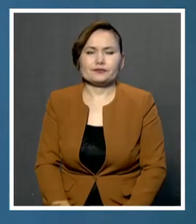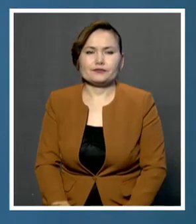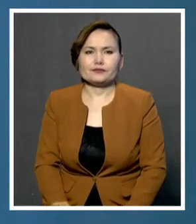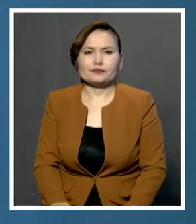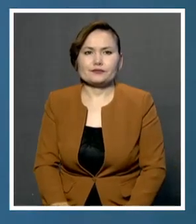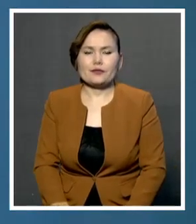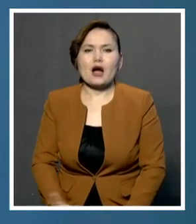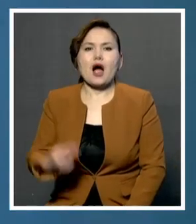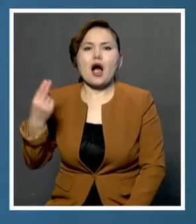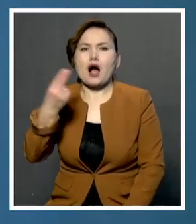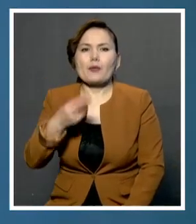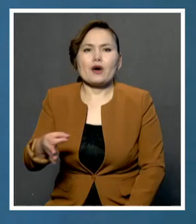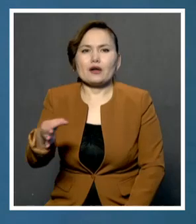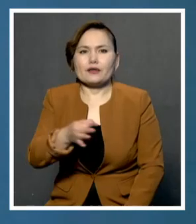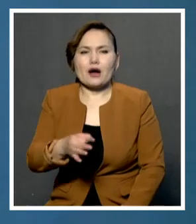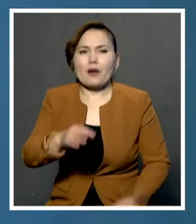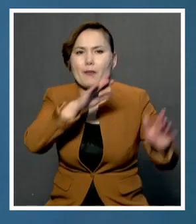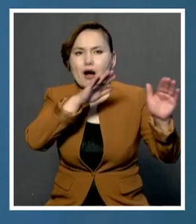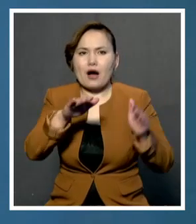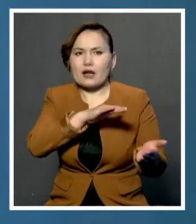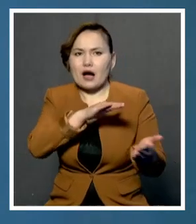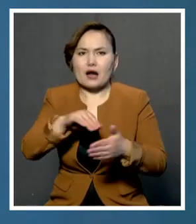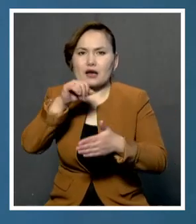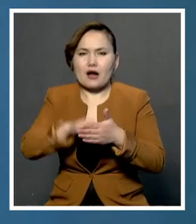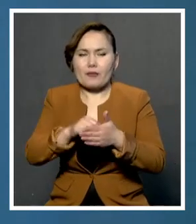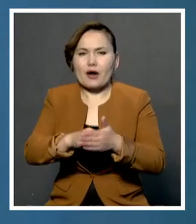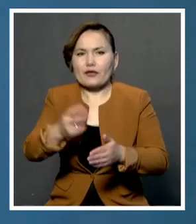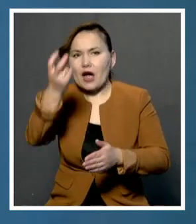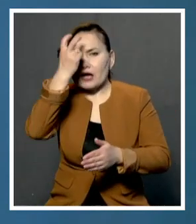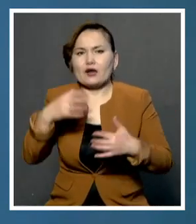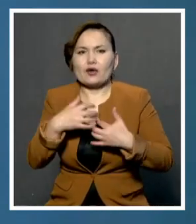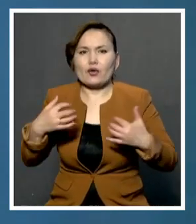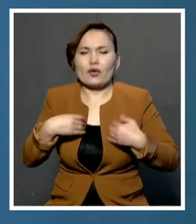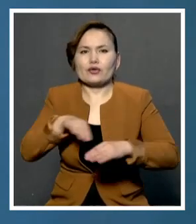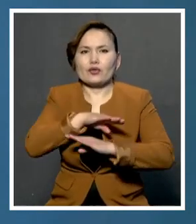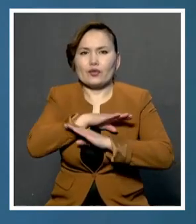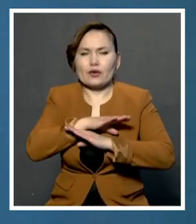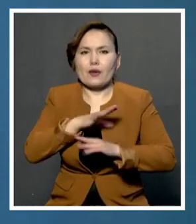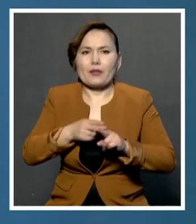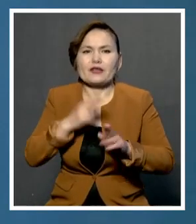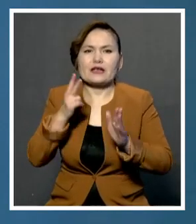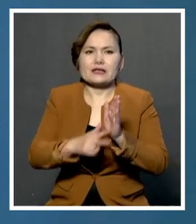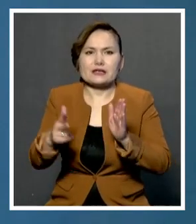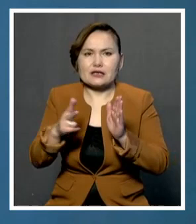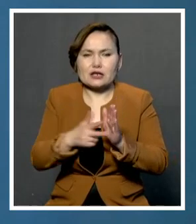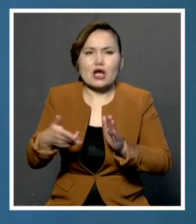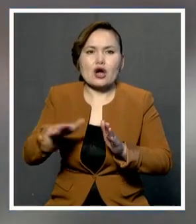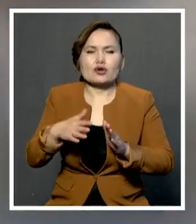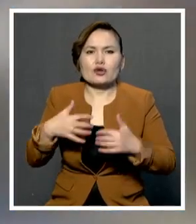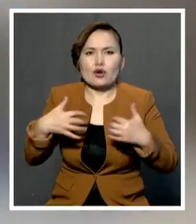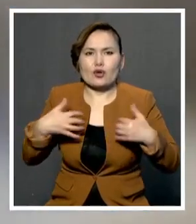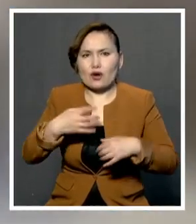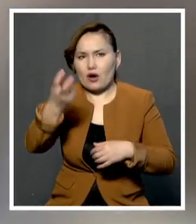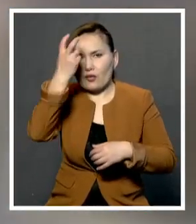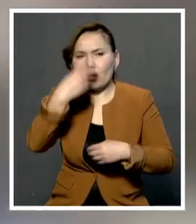Ел жаңалықтары. Ақмола облысында қалың қардың салдарынан киік қырылып жатыр. Осы уақытқа дейін 88 ақбөкеннің өлексесі табылды. Оның 14-і